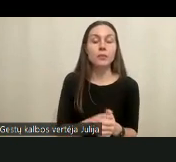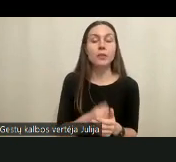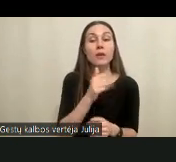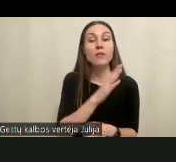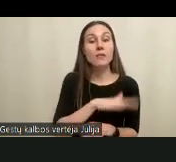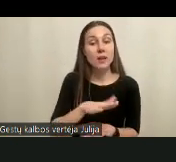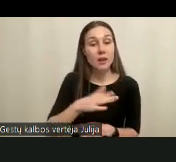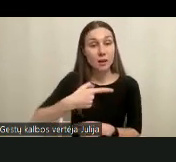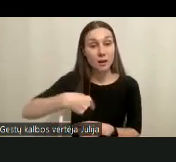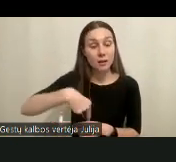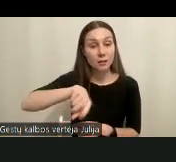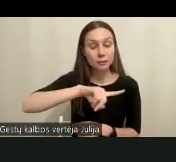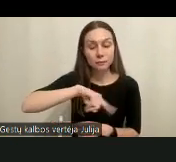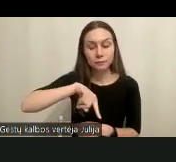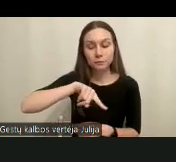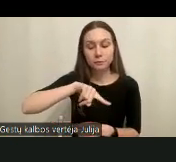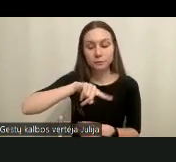vaikams